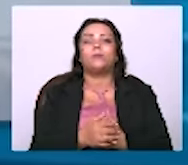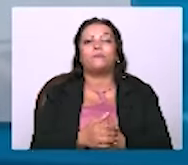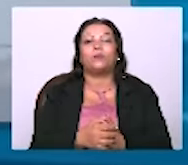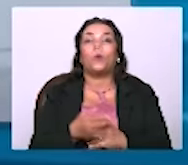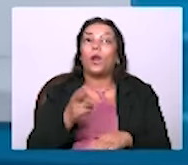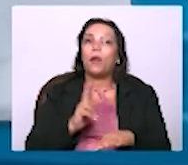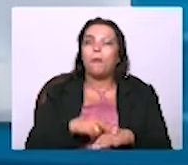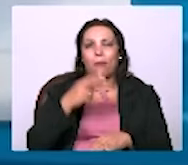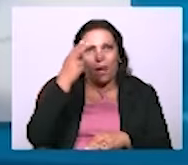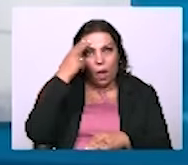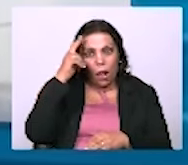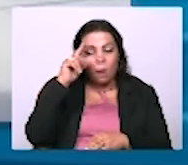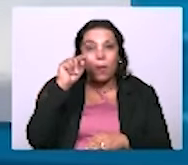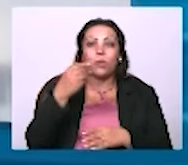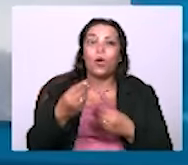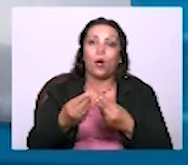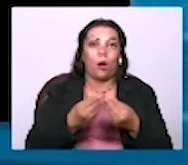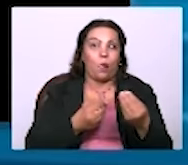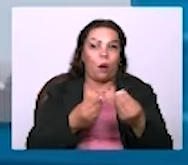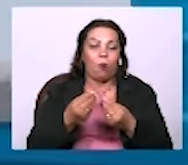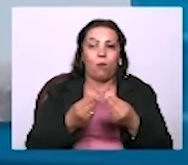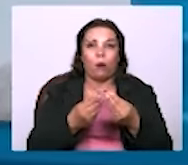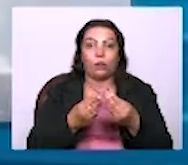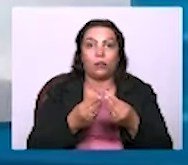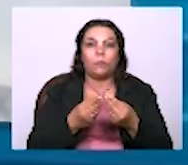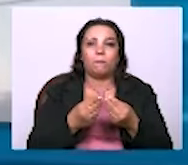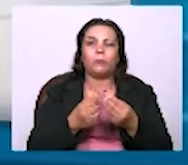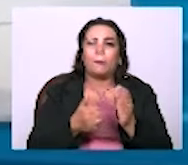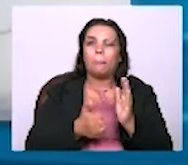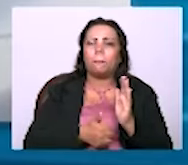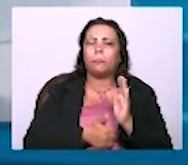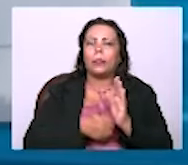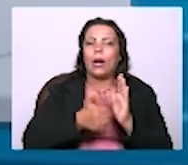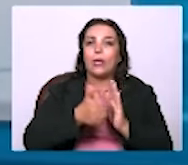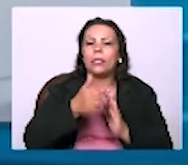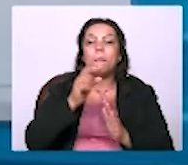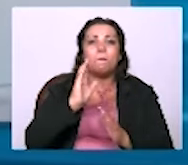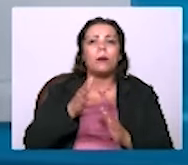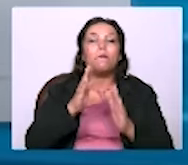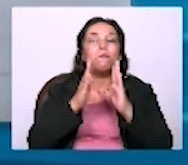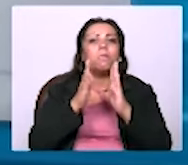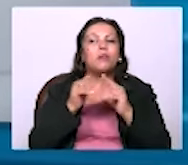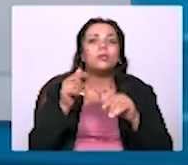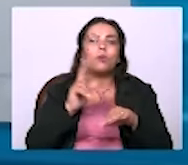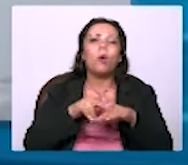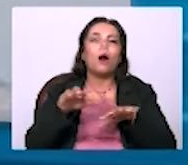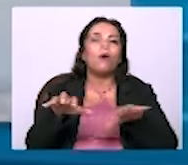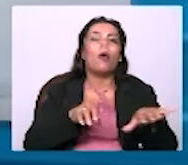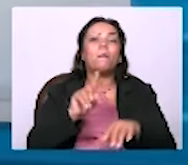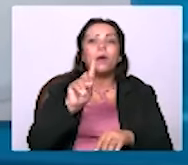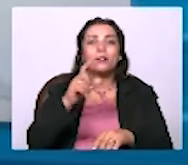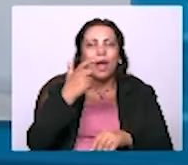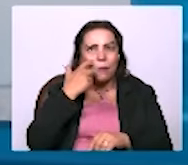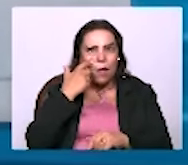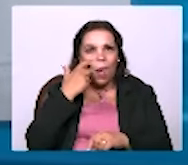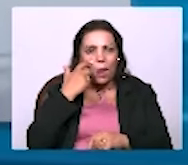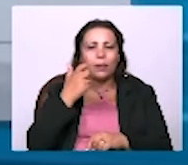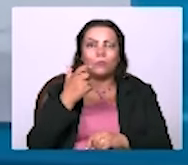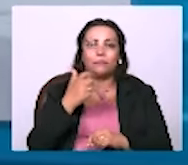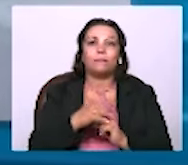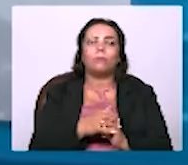ومؤشر ان العلاقات ب يعني بتتحسن ما بين مصر وايران لكن لابد ان ناخد في اعتبارنا الصوره